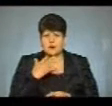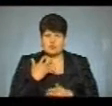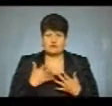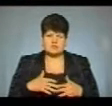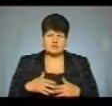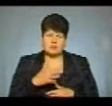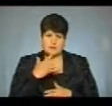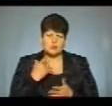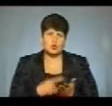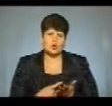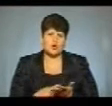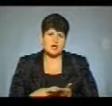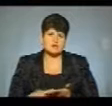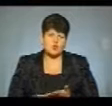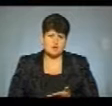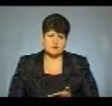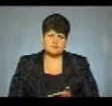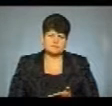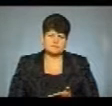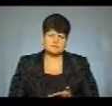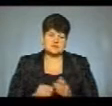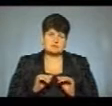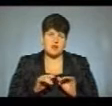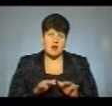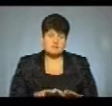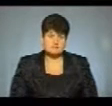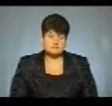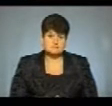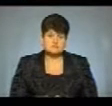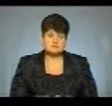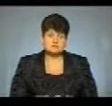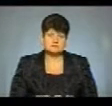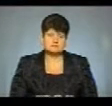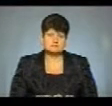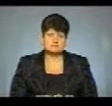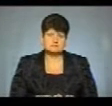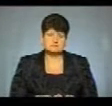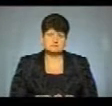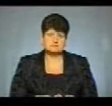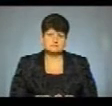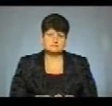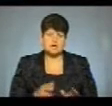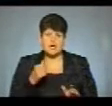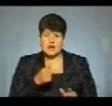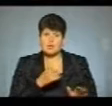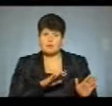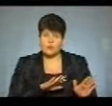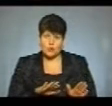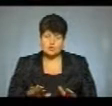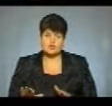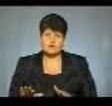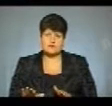всяких доказових справ, так, як можна сказати так. Рік прийшов, і тоді вже